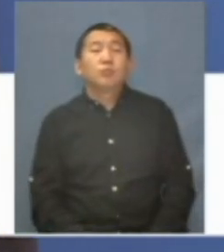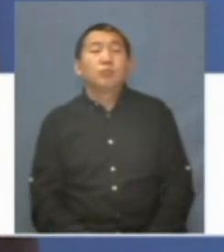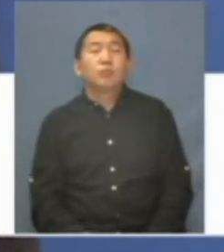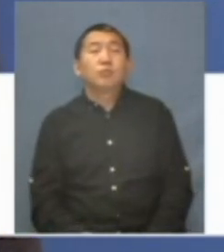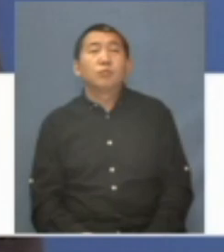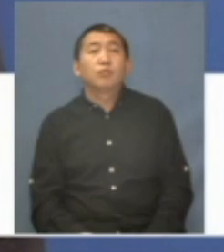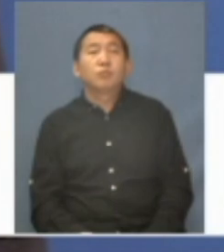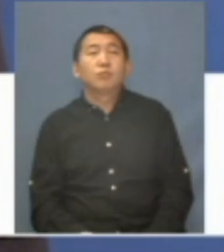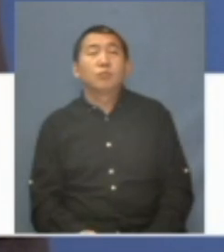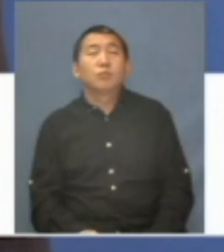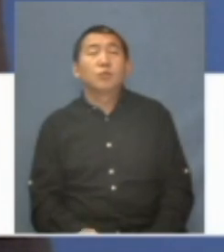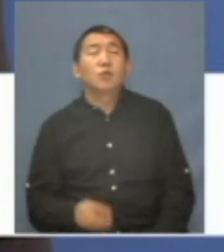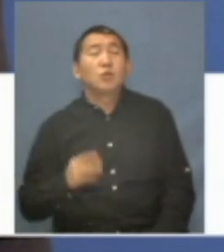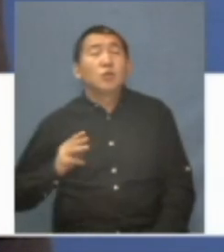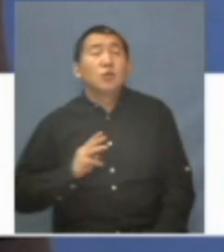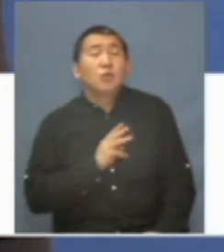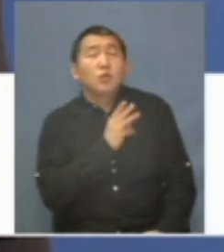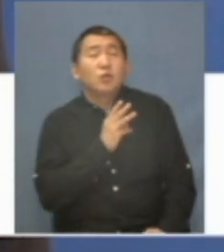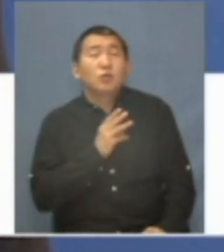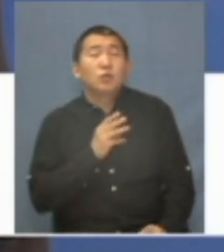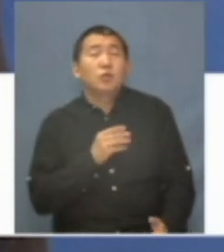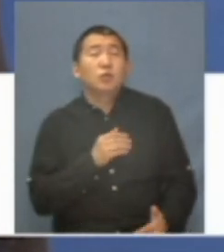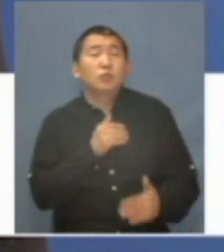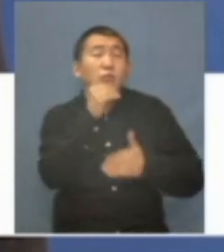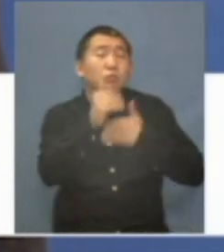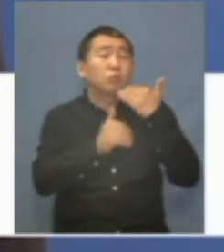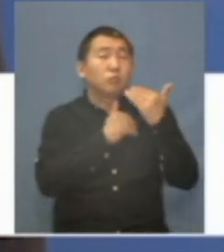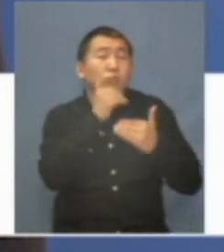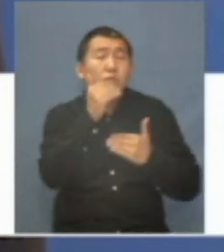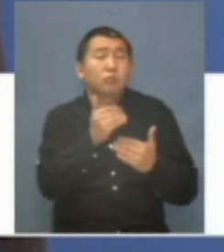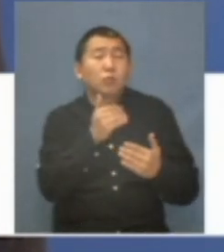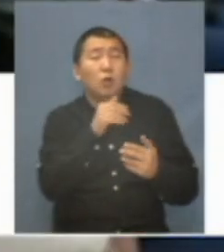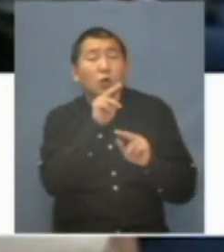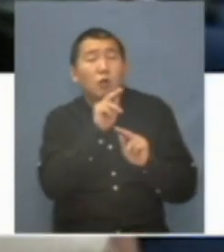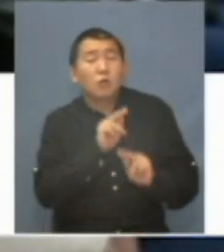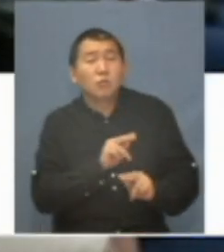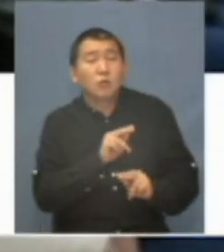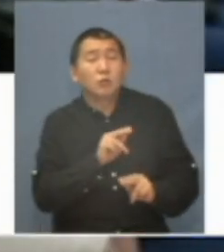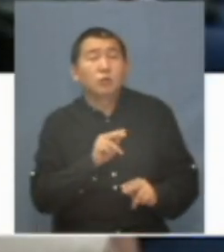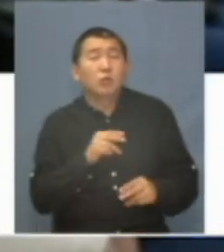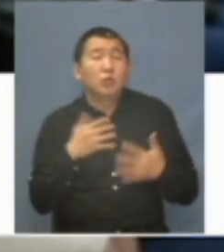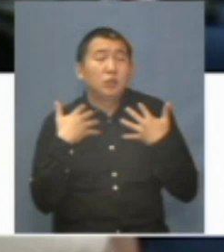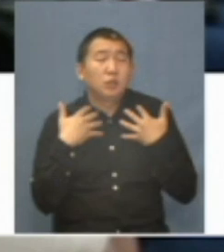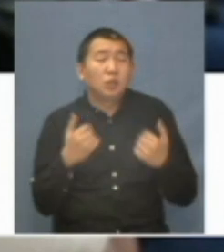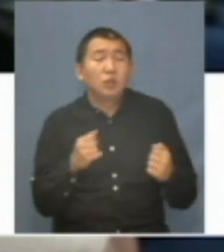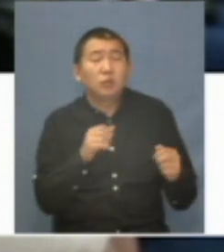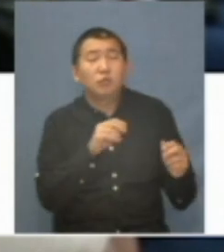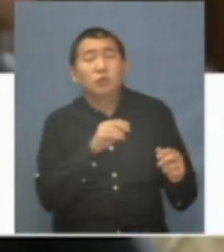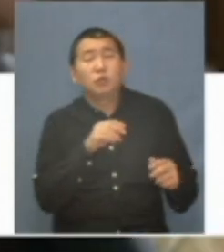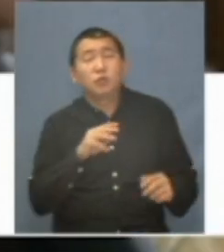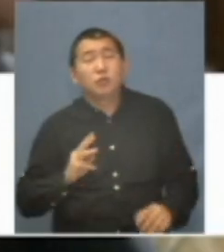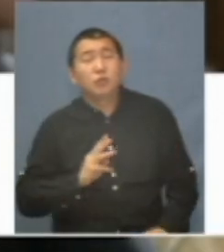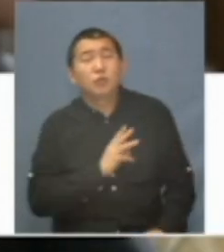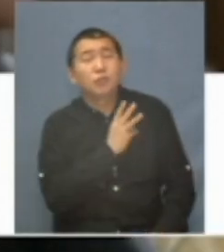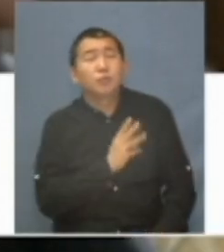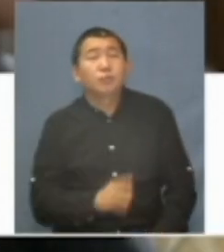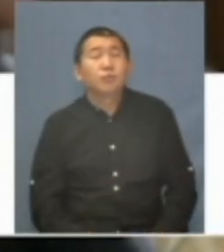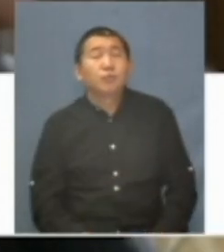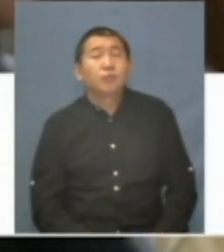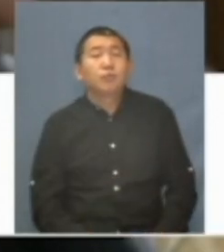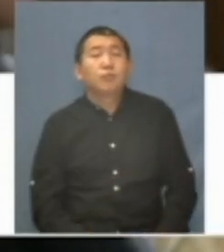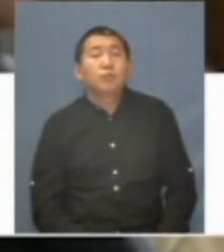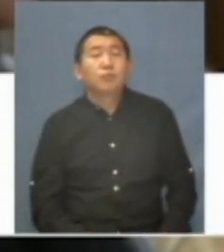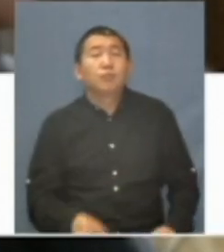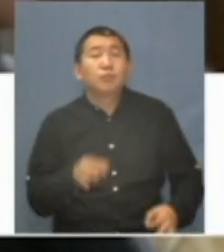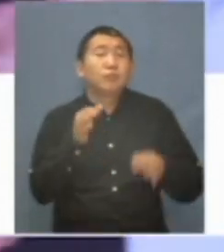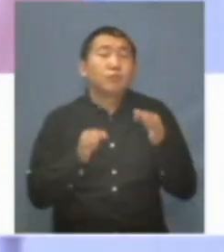табыс тілеймін, зор денсаулық тілеймін, әр бастамасыларына сәттілік тілеймін. Аймақтағы сот жүйесінің ардагерлері, төрағалары,